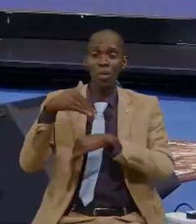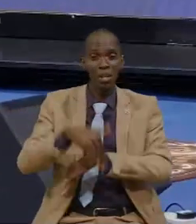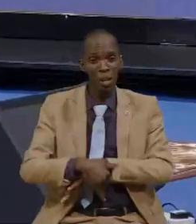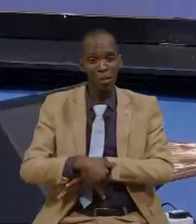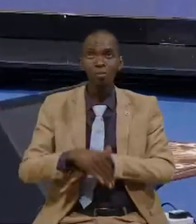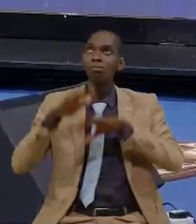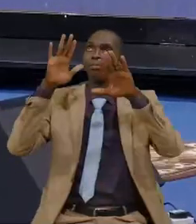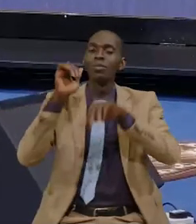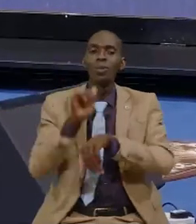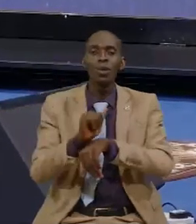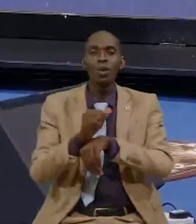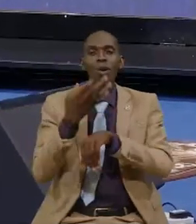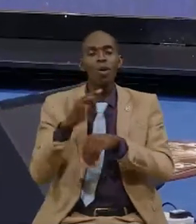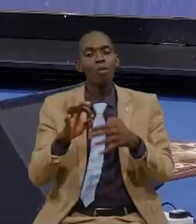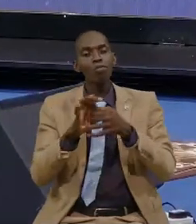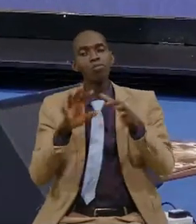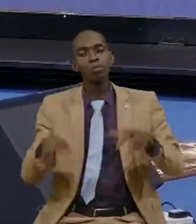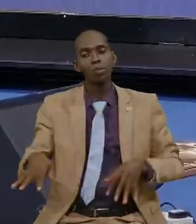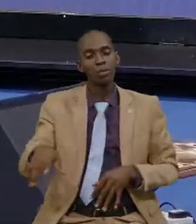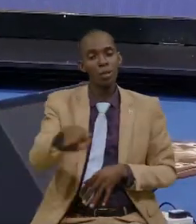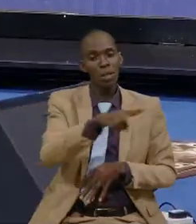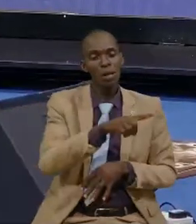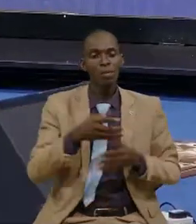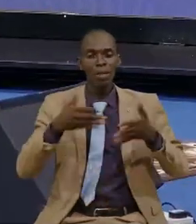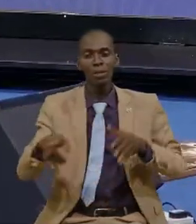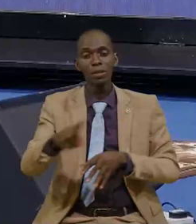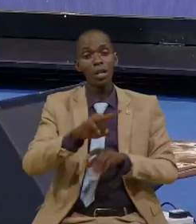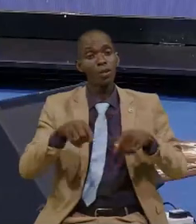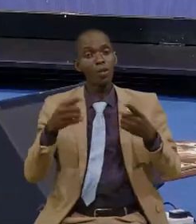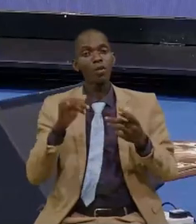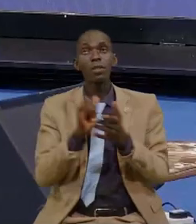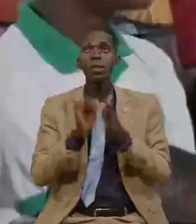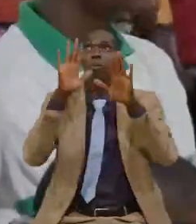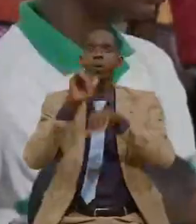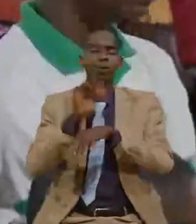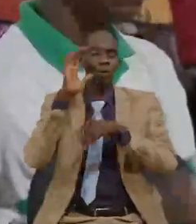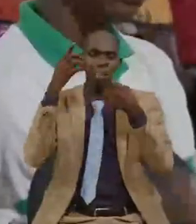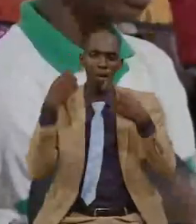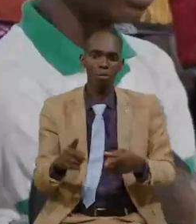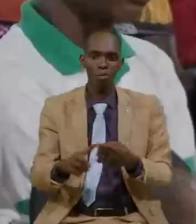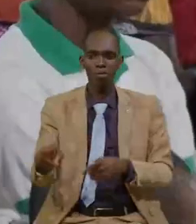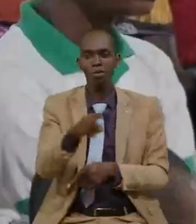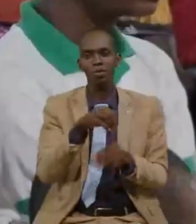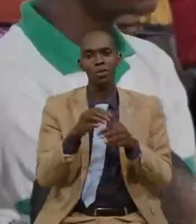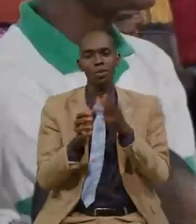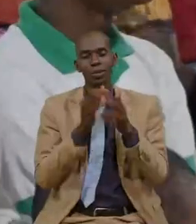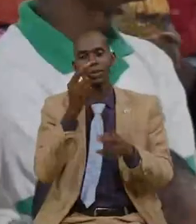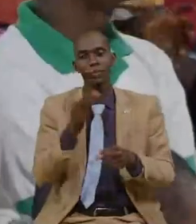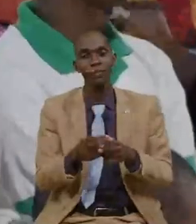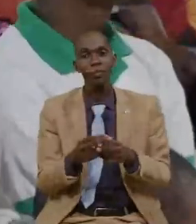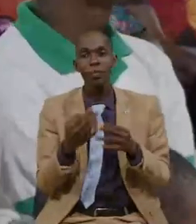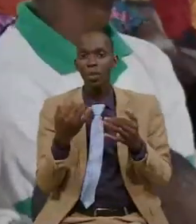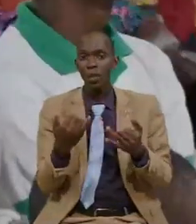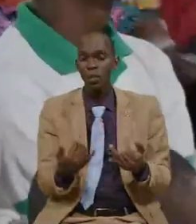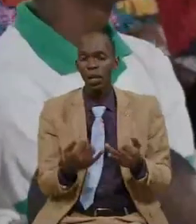Seigneur ce soir, le miracle d'être délié, que la personne s'en aille, ce miracle va